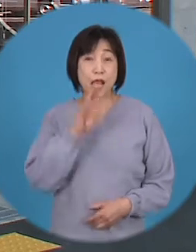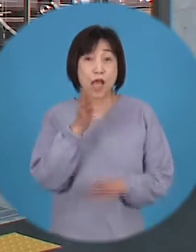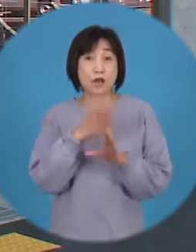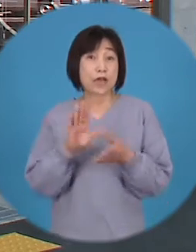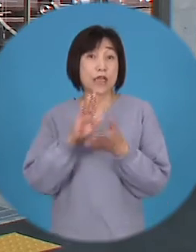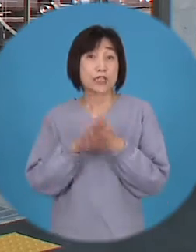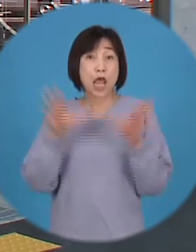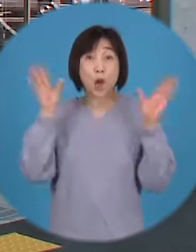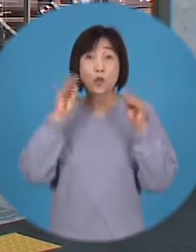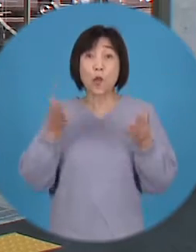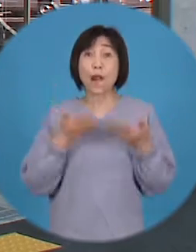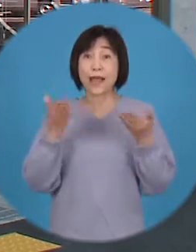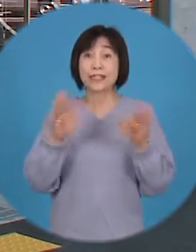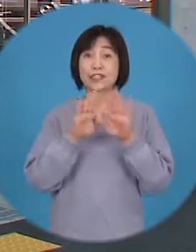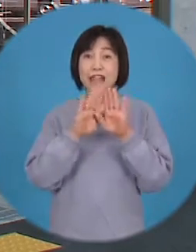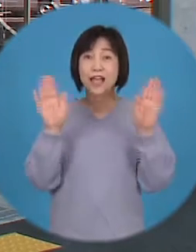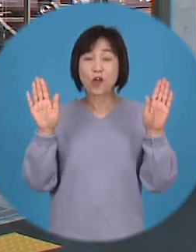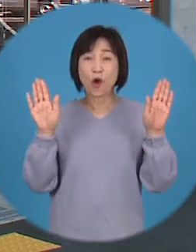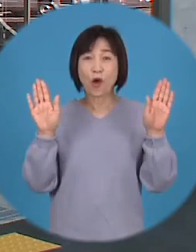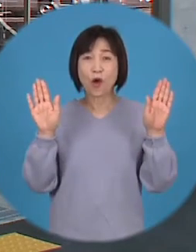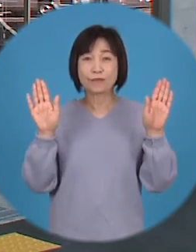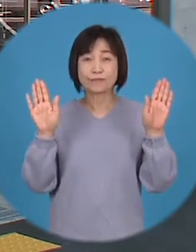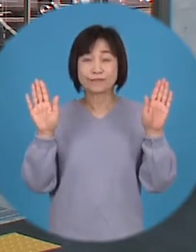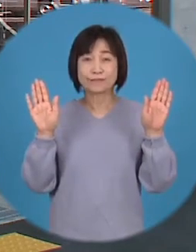岐阜県政ホットラインスタート。